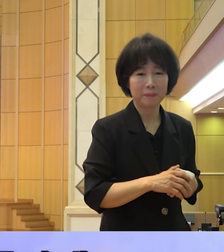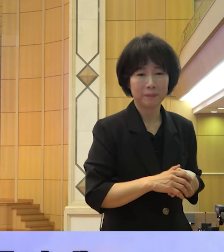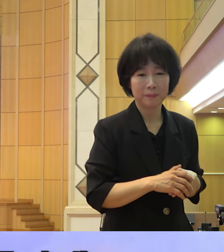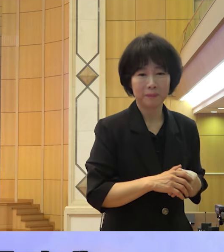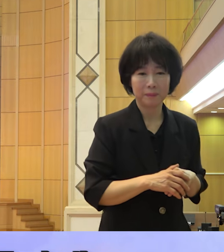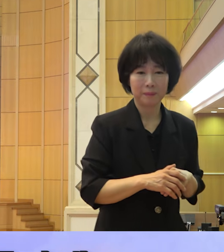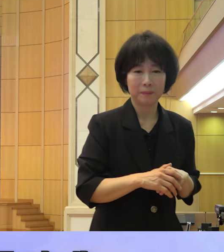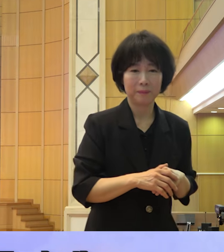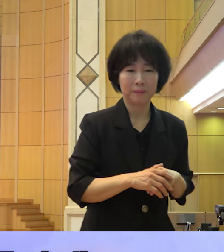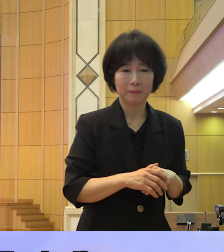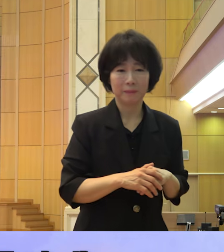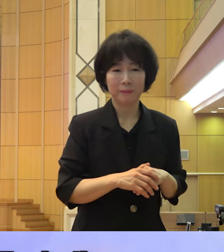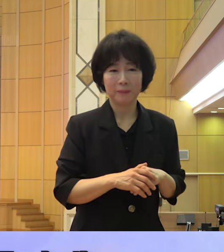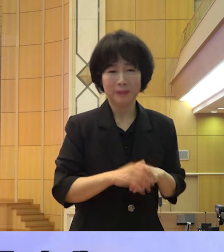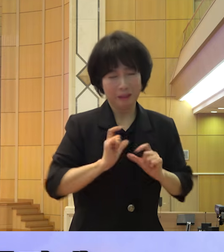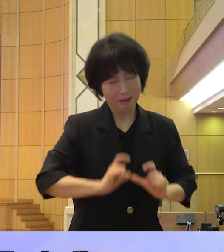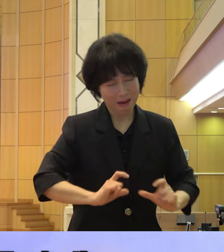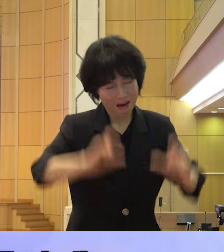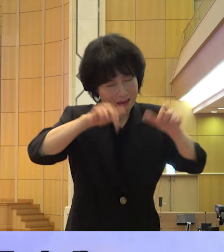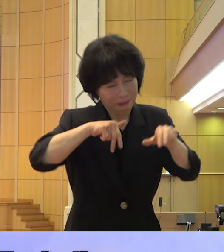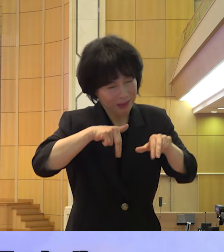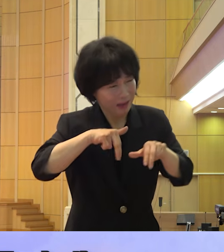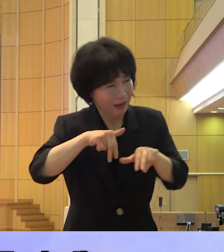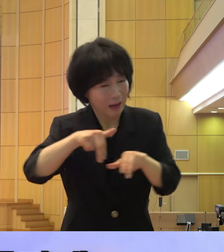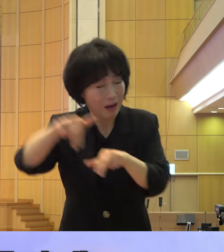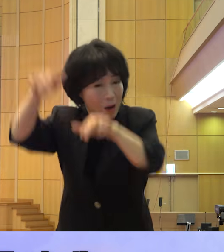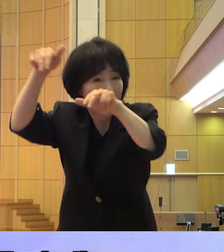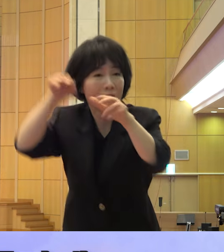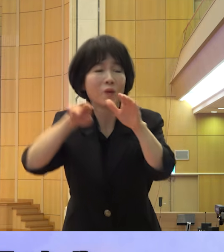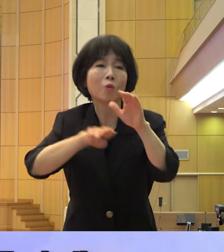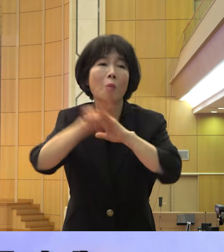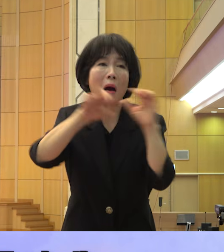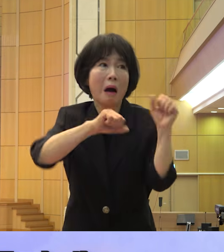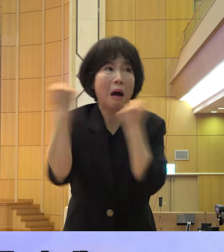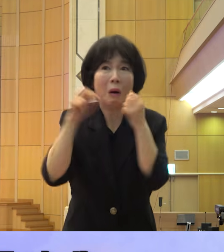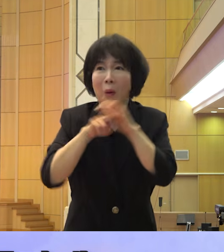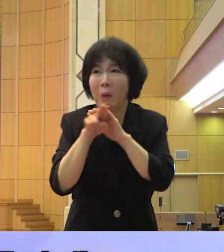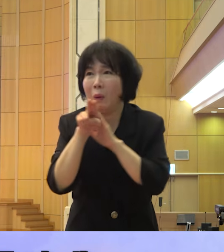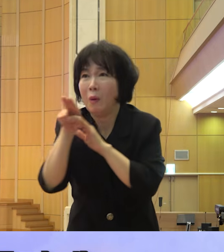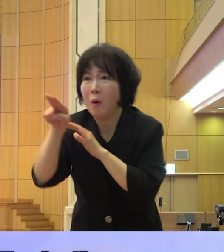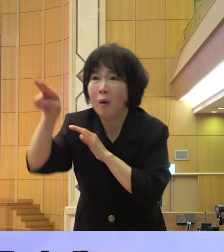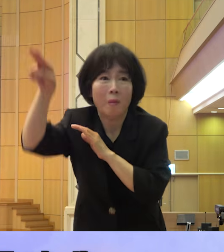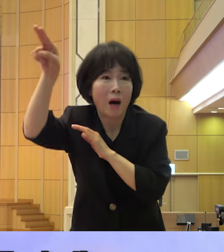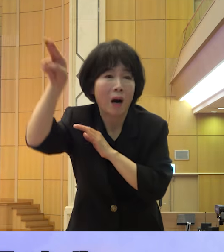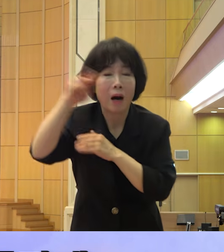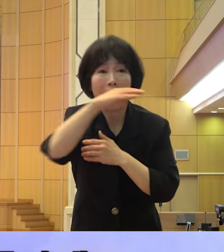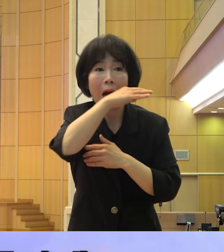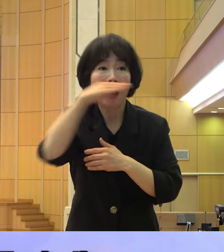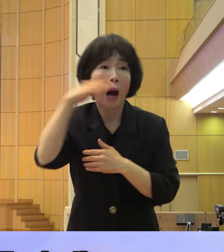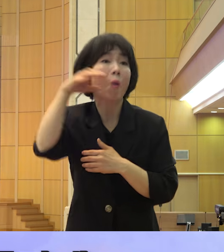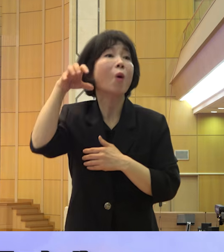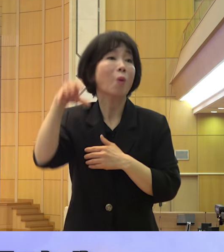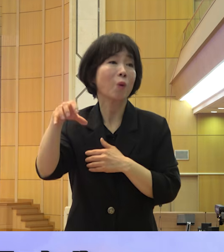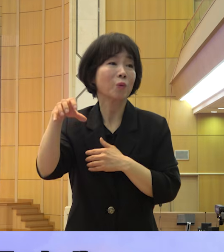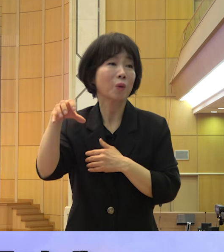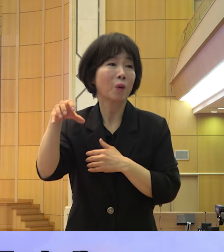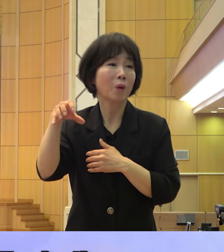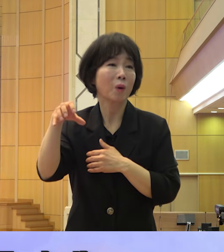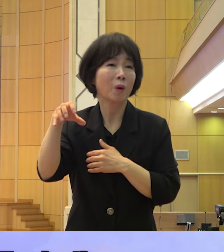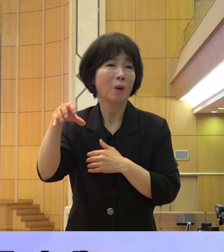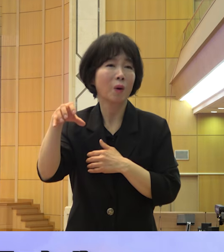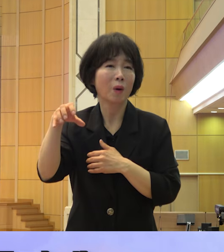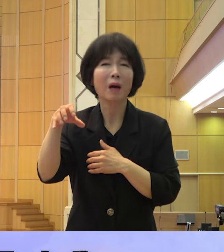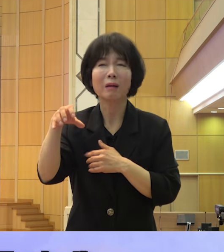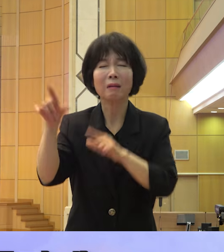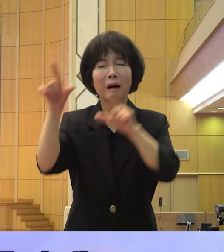대낮이 돼버렸어요. 그렇게 걸어가지고 도망와가지고 강원도 영월군 남면 북상리